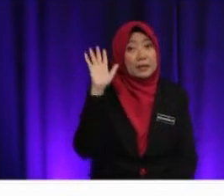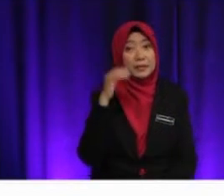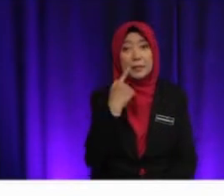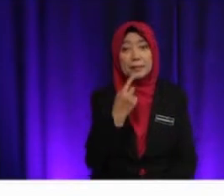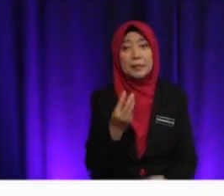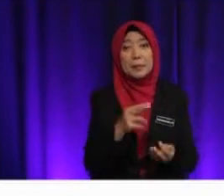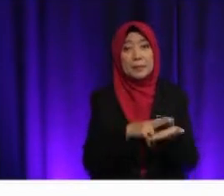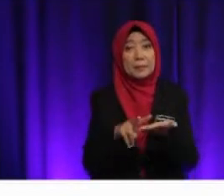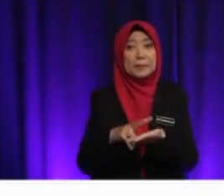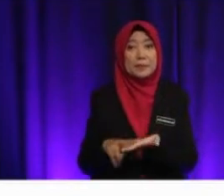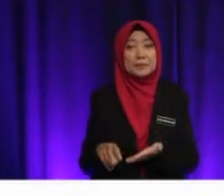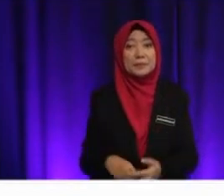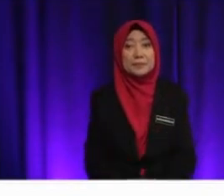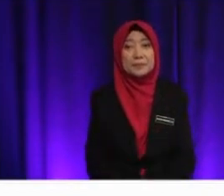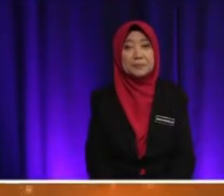ni ya.